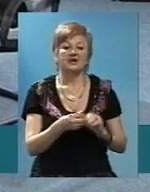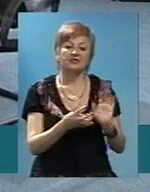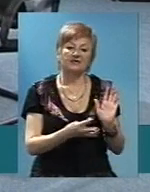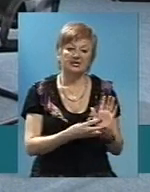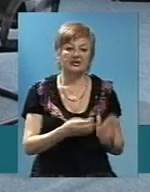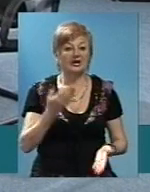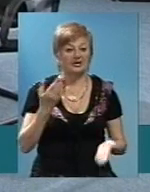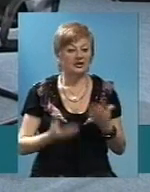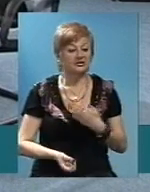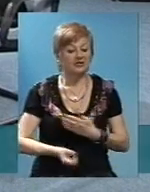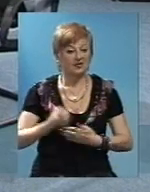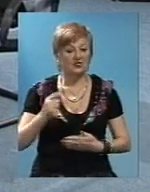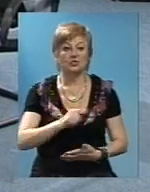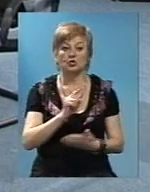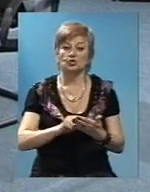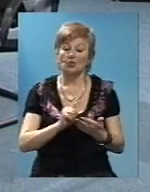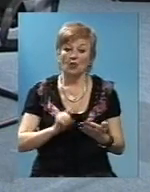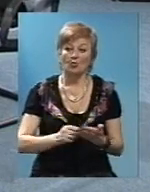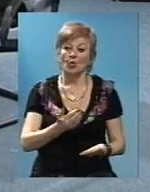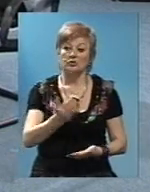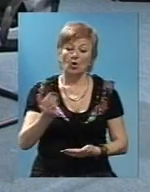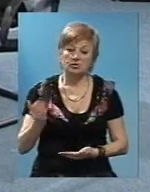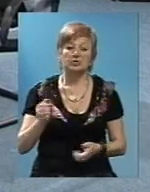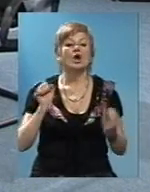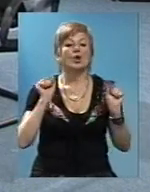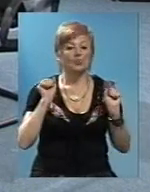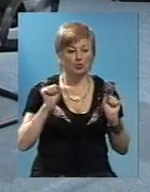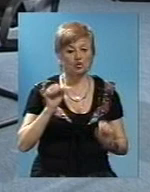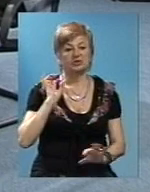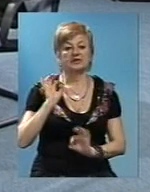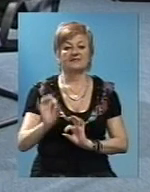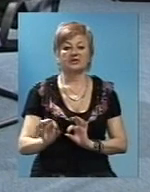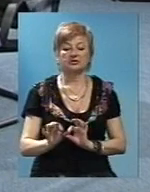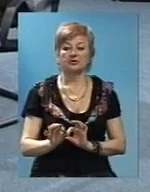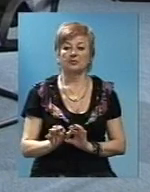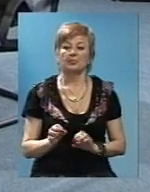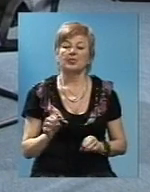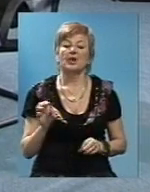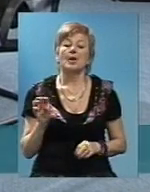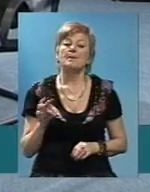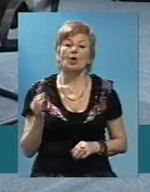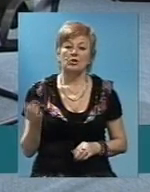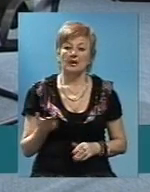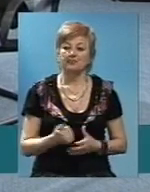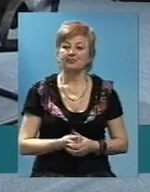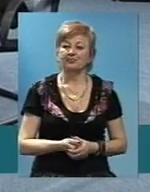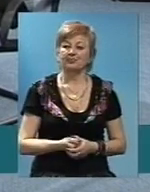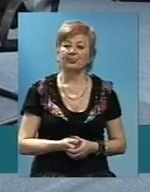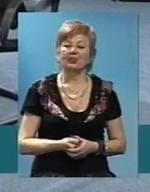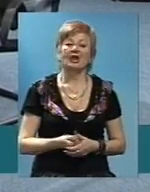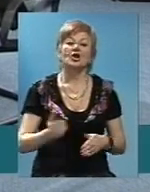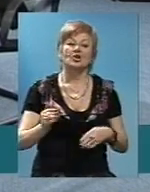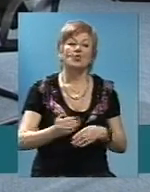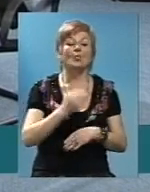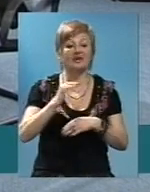239-02-19. Якщо у вас виникнуть запитання до наших гостей, можете телефонувати. Пане Миколо, добрий день. Ще